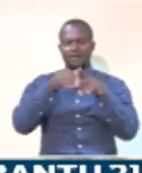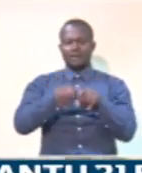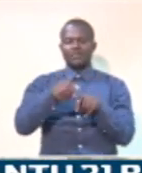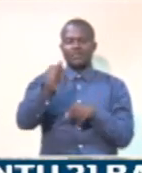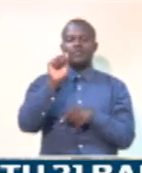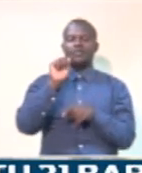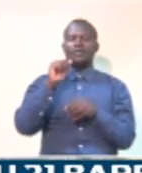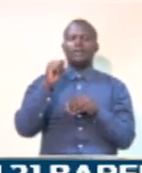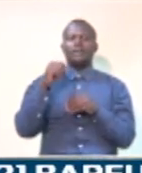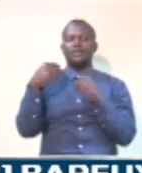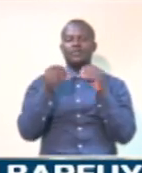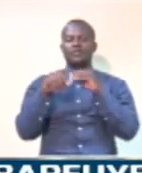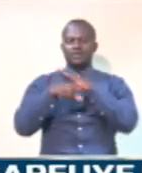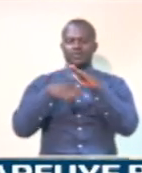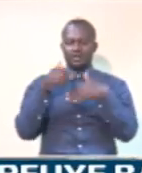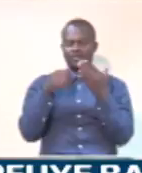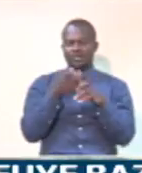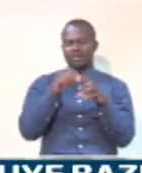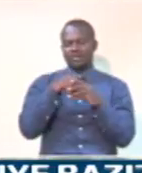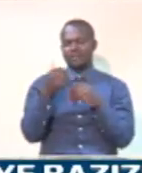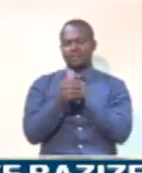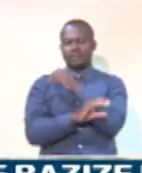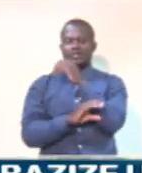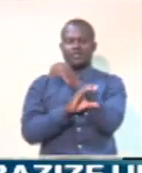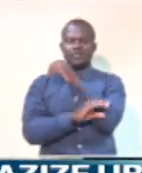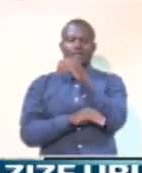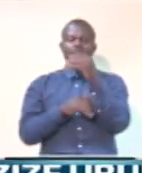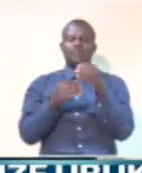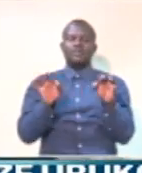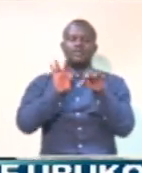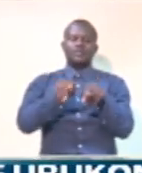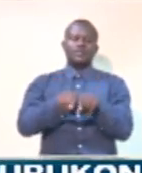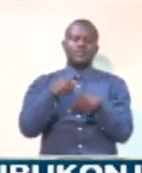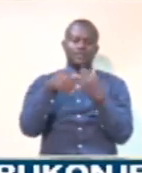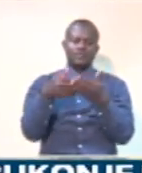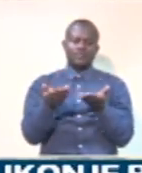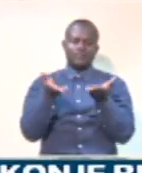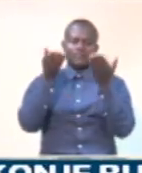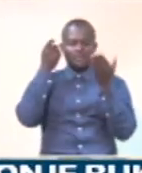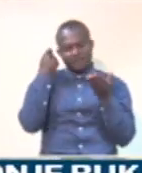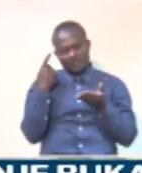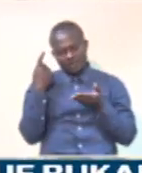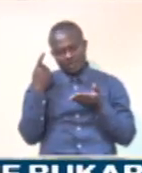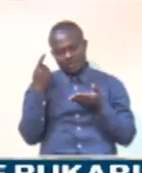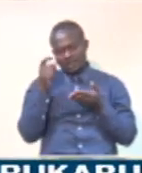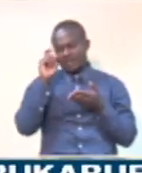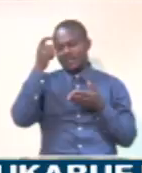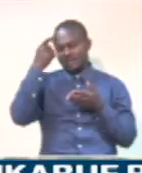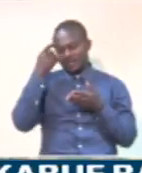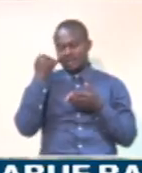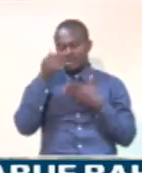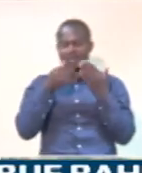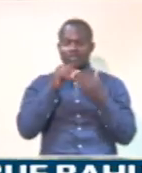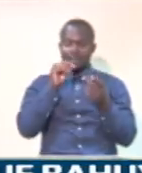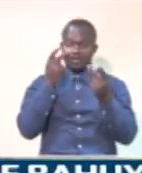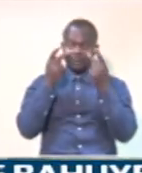raw material bazikura hanze, nabwo ibiciro biba byageze gute byazamutse. Aho rero leta yitabaye